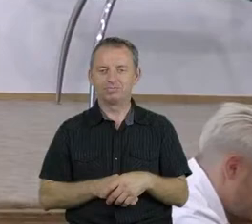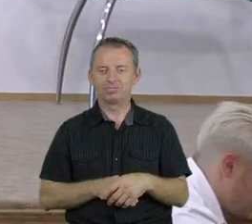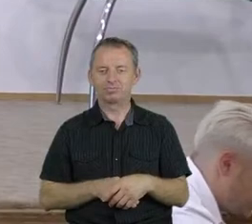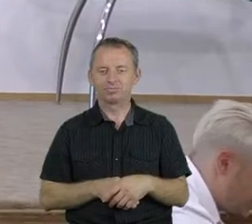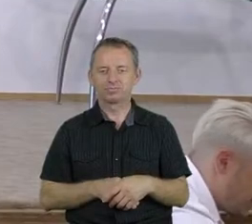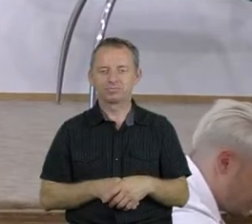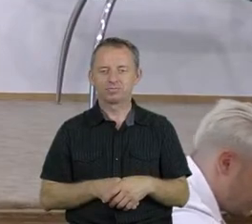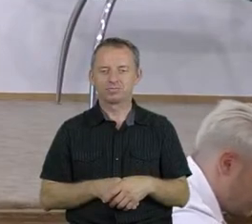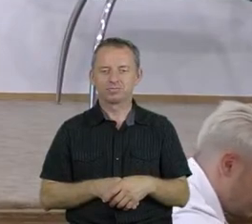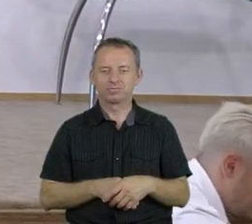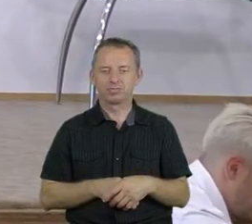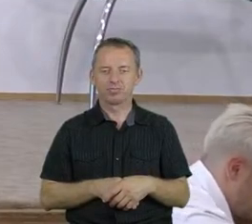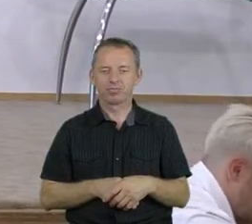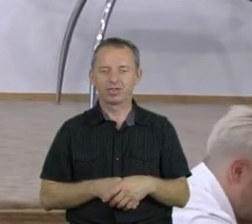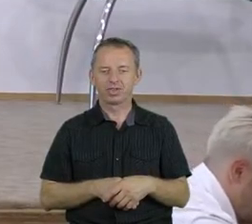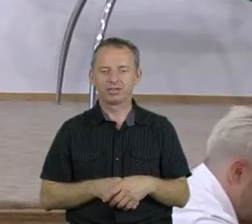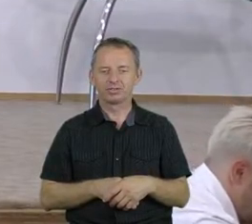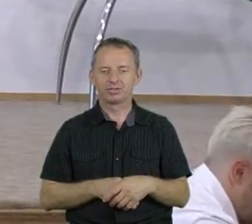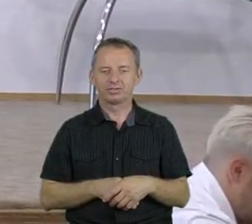Może tutaj.